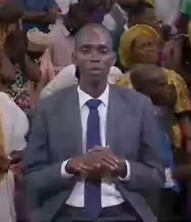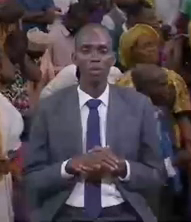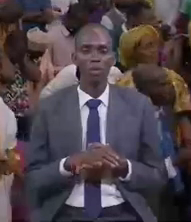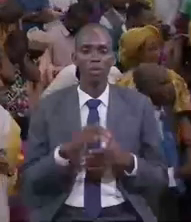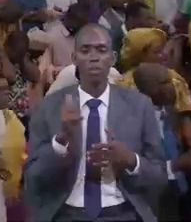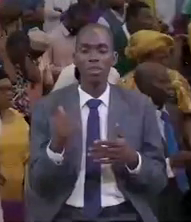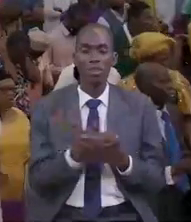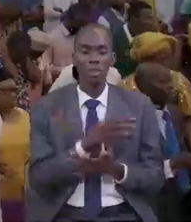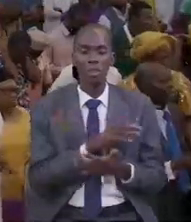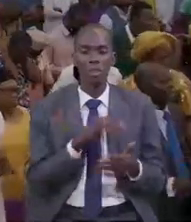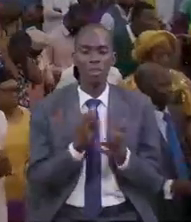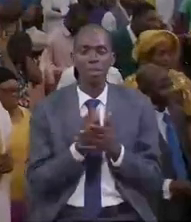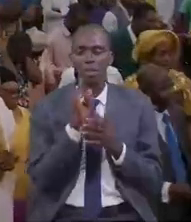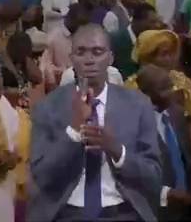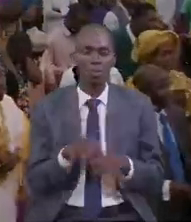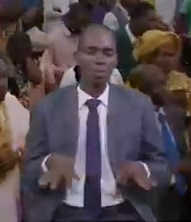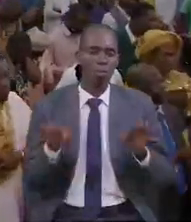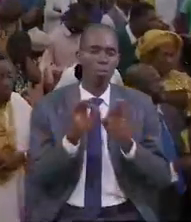qu'on nous appelle.